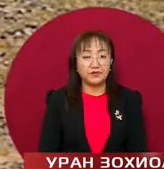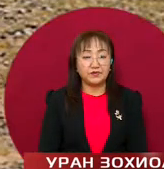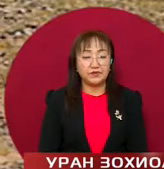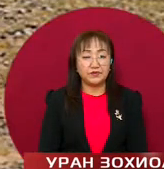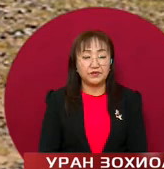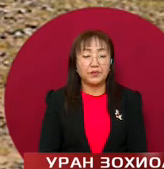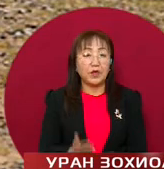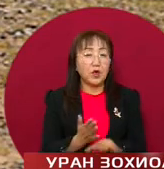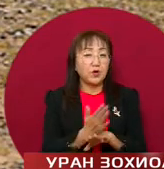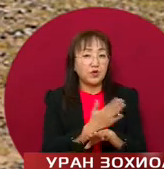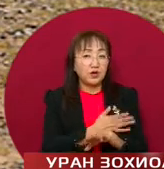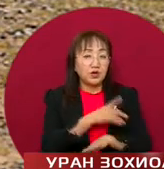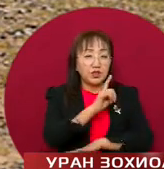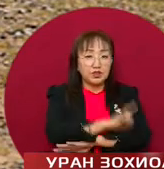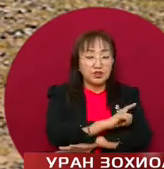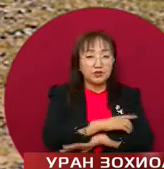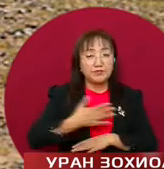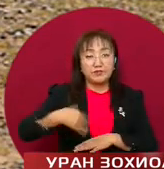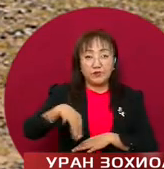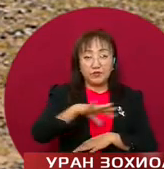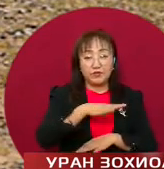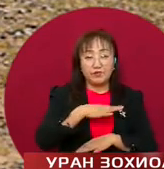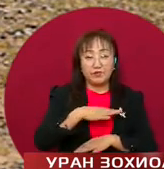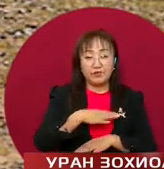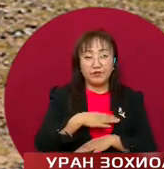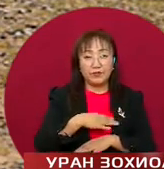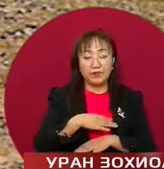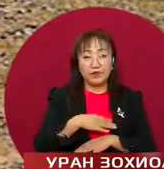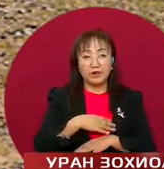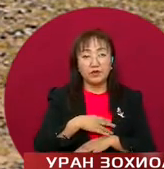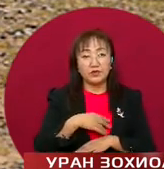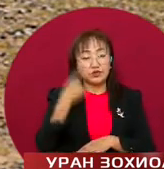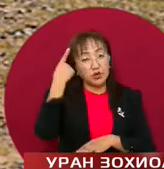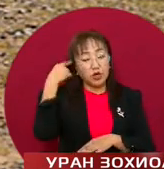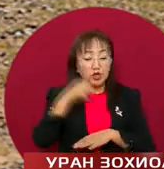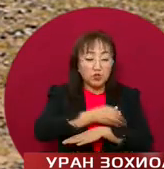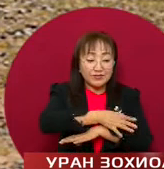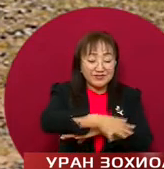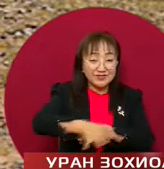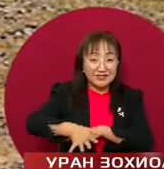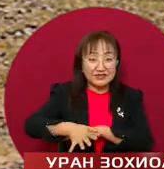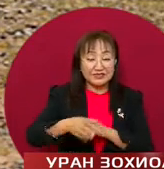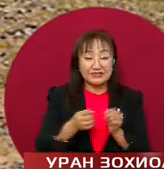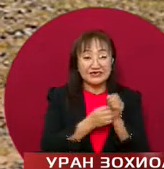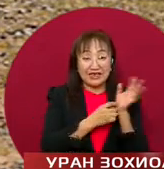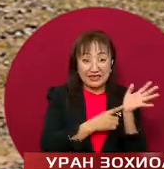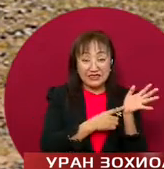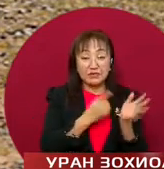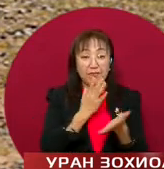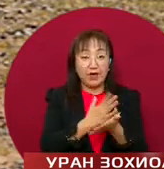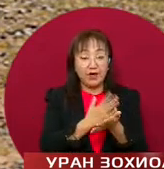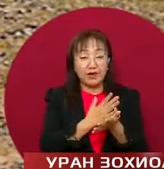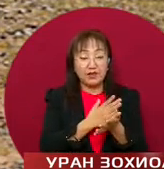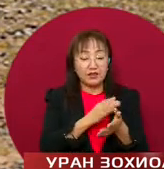За өмнөх хичээл дээр бүгдээрээ үйлдэлтүний бүтцийг задлж байх явцад зохиолын эхлэл хэсэгт